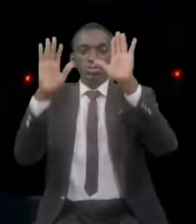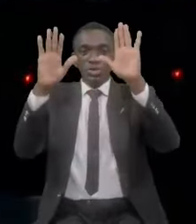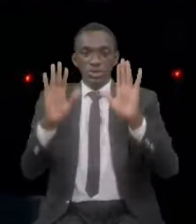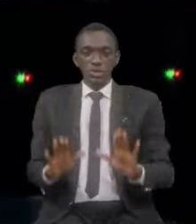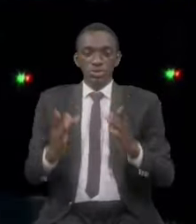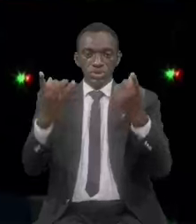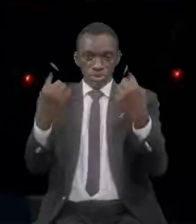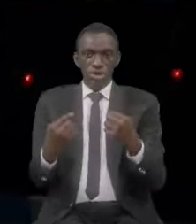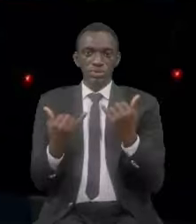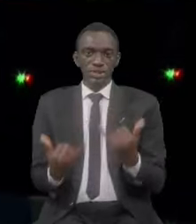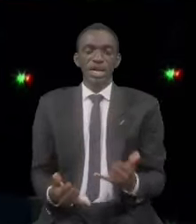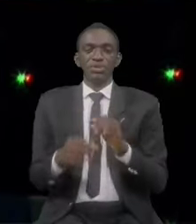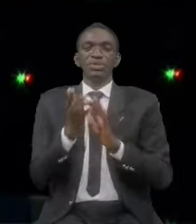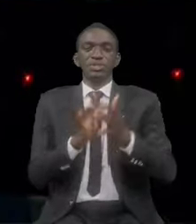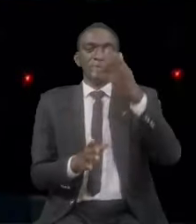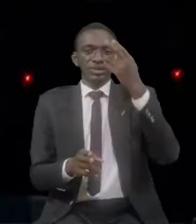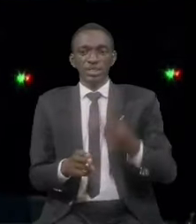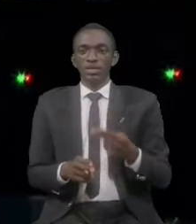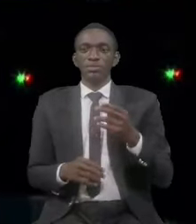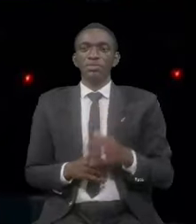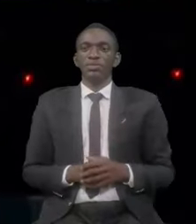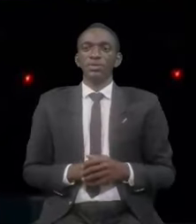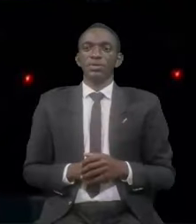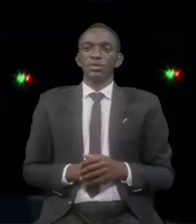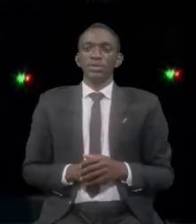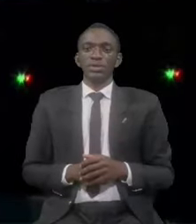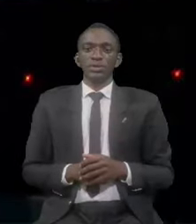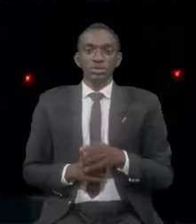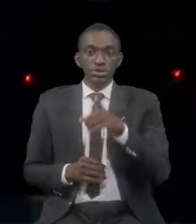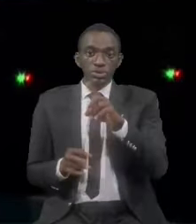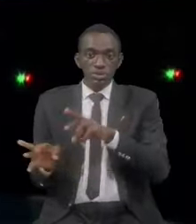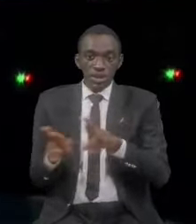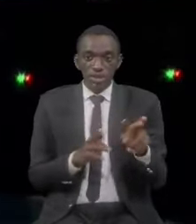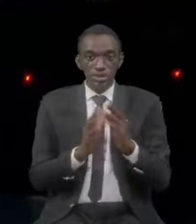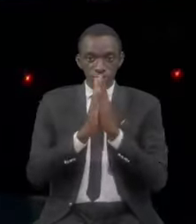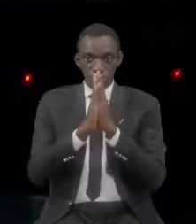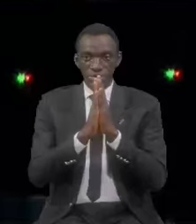Votre miracle vient maintenant. Nous sommes prêts à prier.